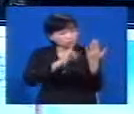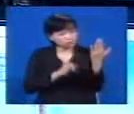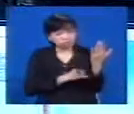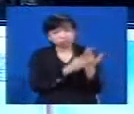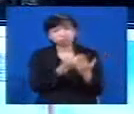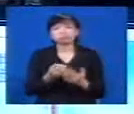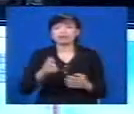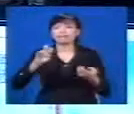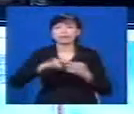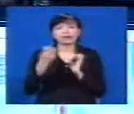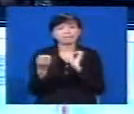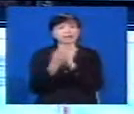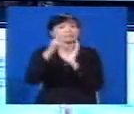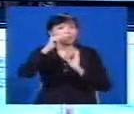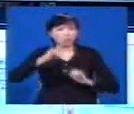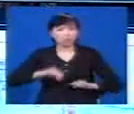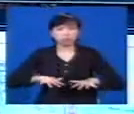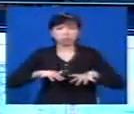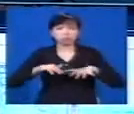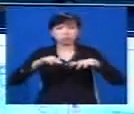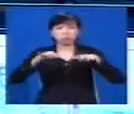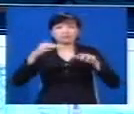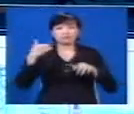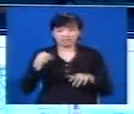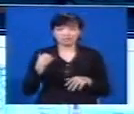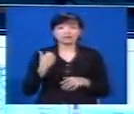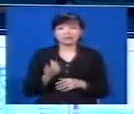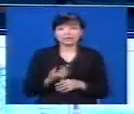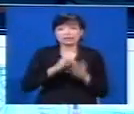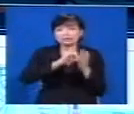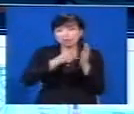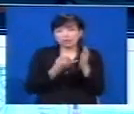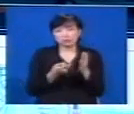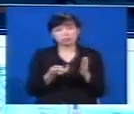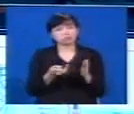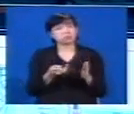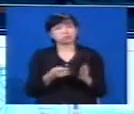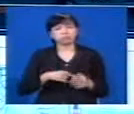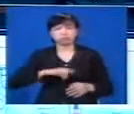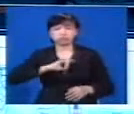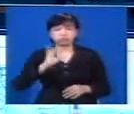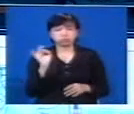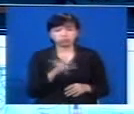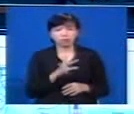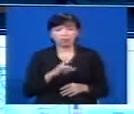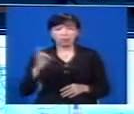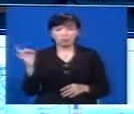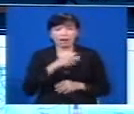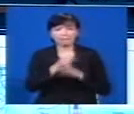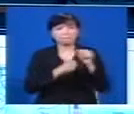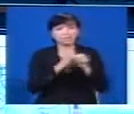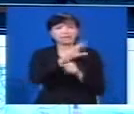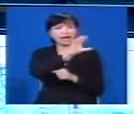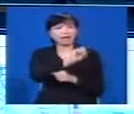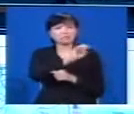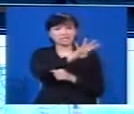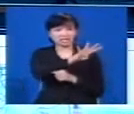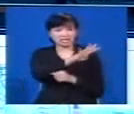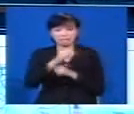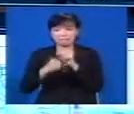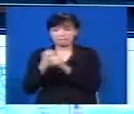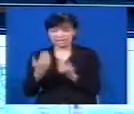บกับอุทกภัยครั้งร้ายแรงอีกครั้งหนึ่งนะครับบางจังหวัดนั้นเรียกได้ว่าร้ายแรงกว่าปี2554ด้วยซ้ำนะครับซึ่